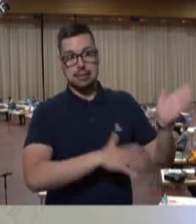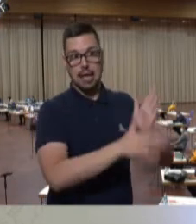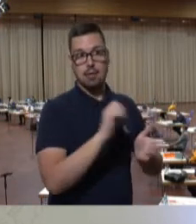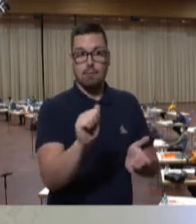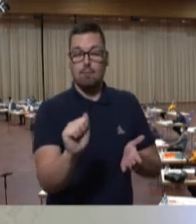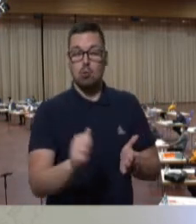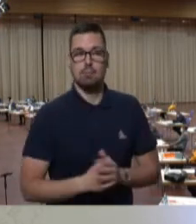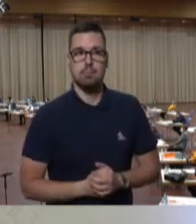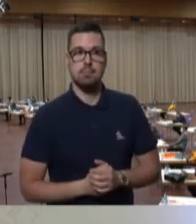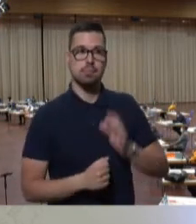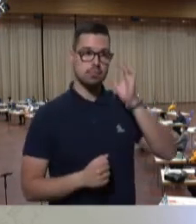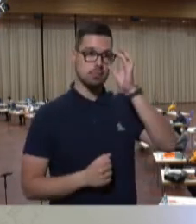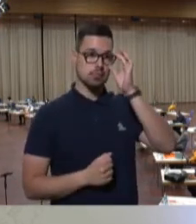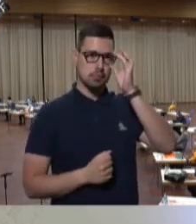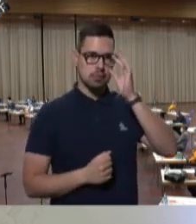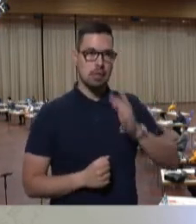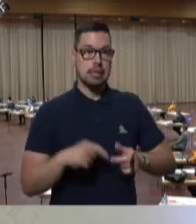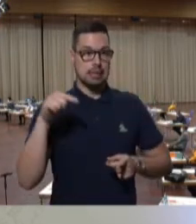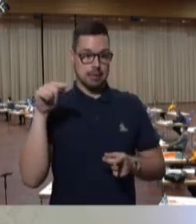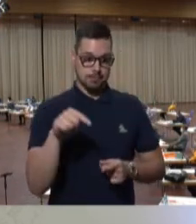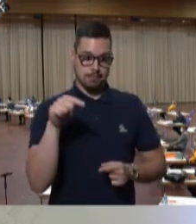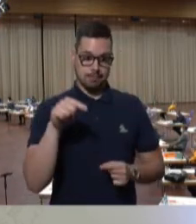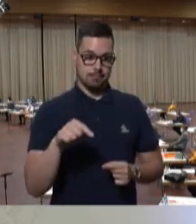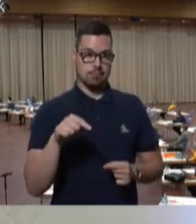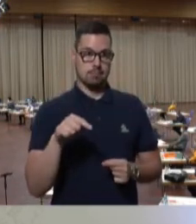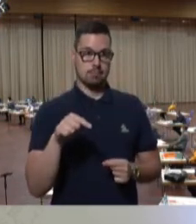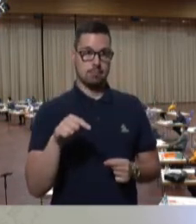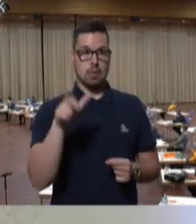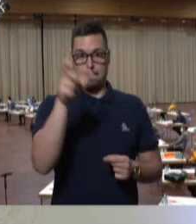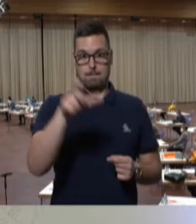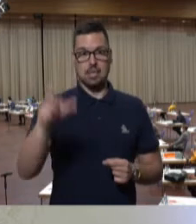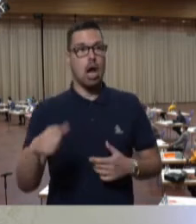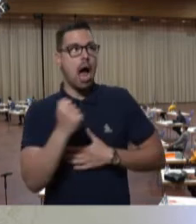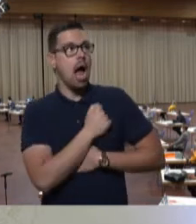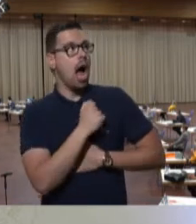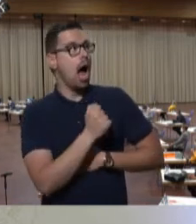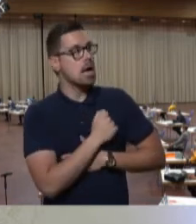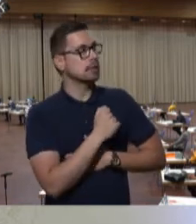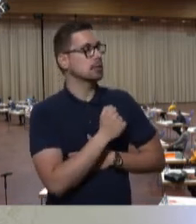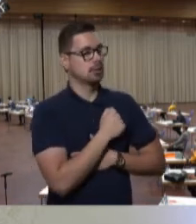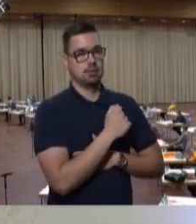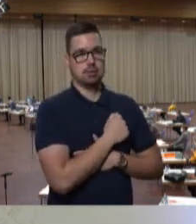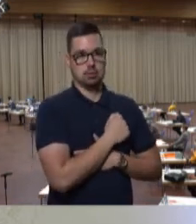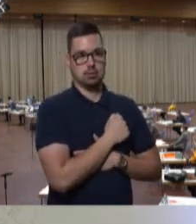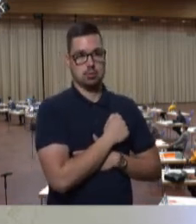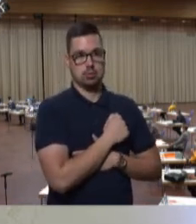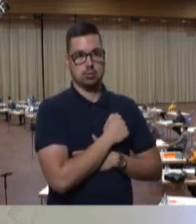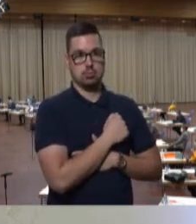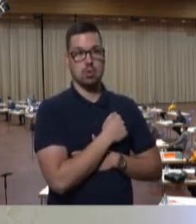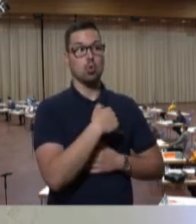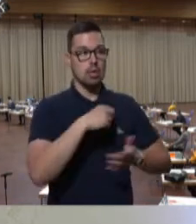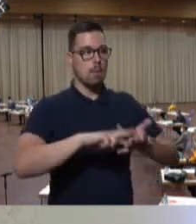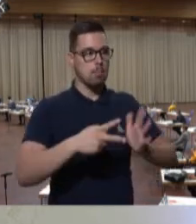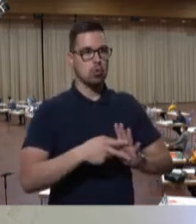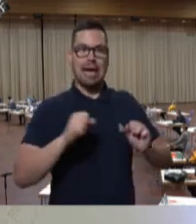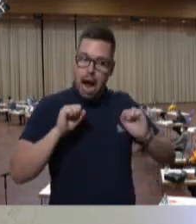heute? Weil es doch diese Schicksale sind, diese Befürchtungen, die uns in der Politik antreiben, etwas zu bewegen